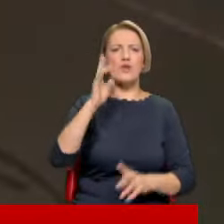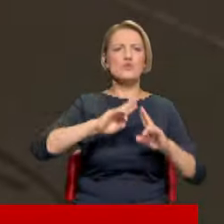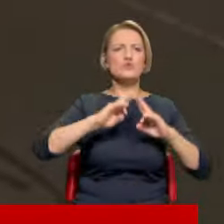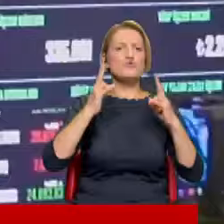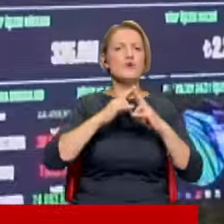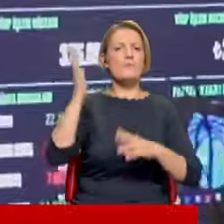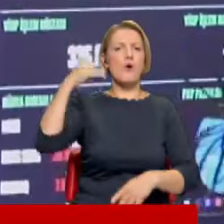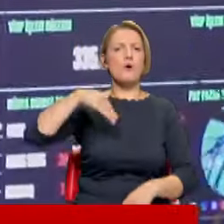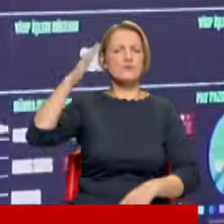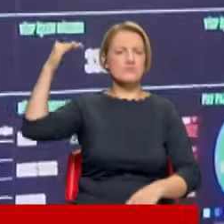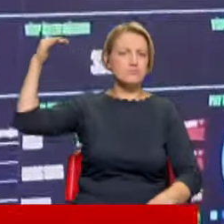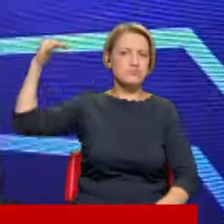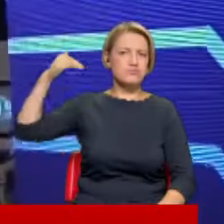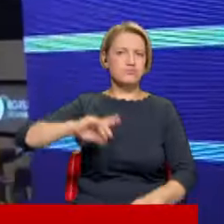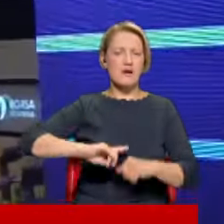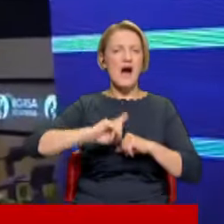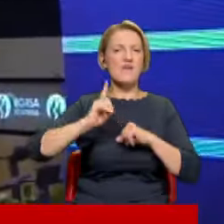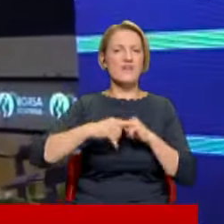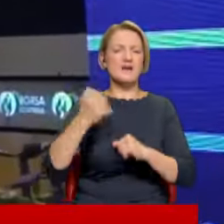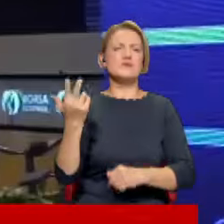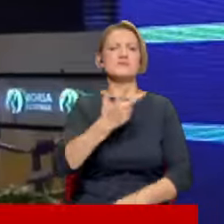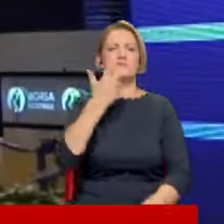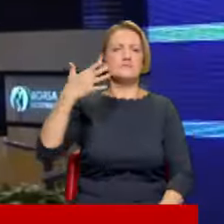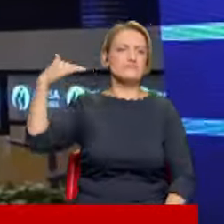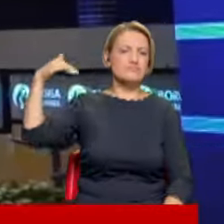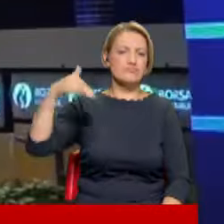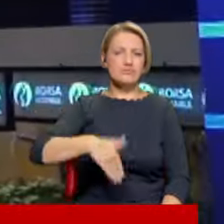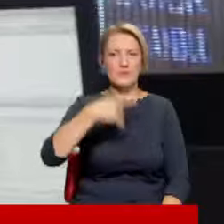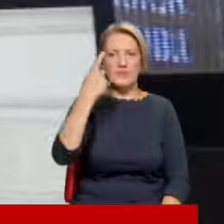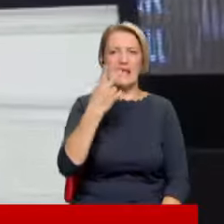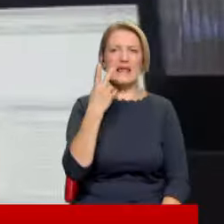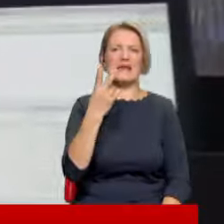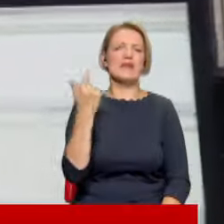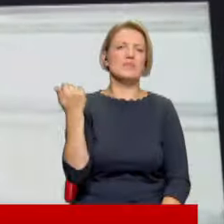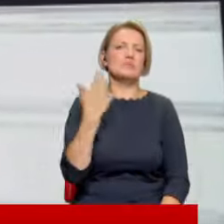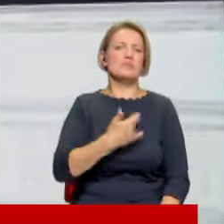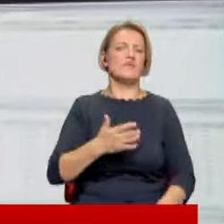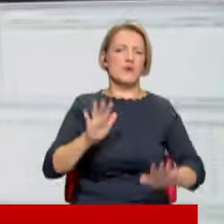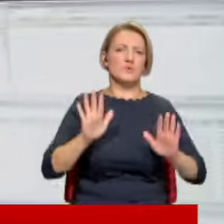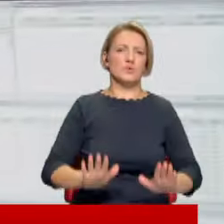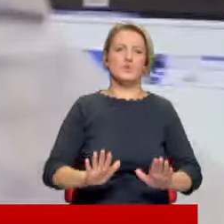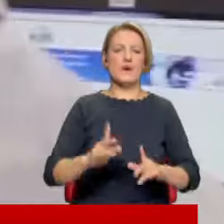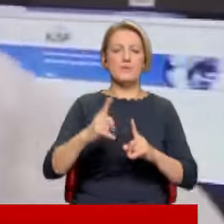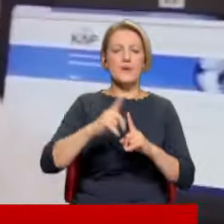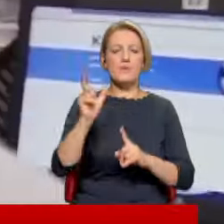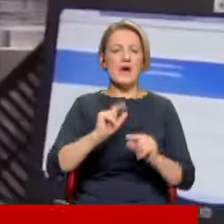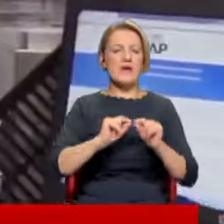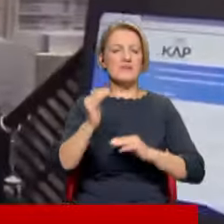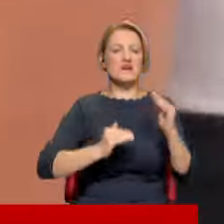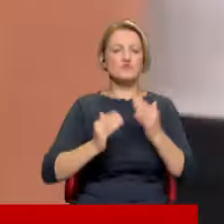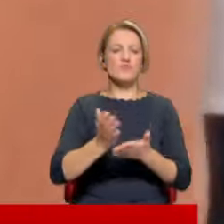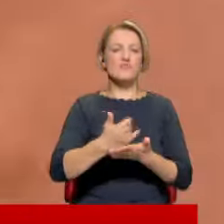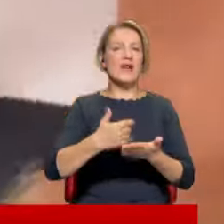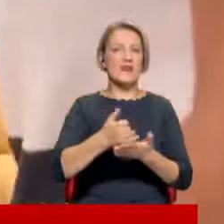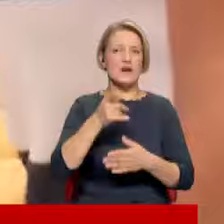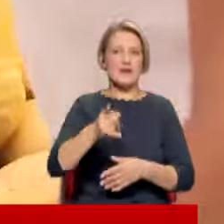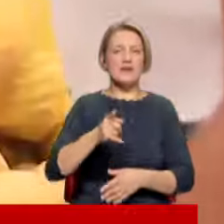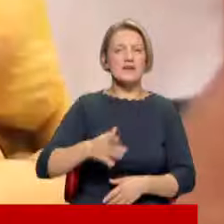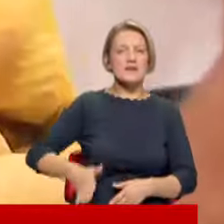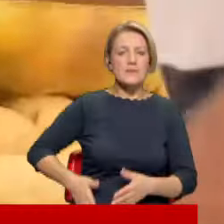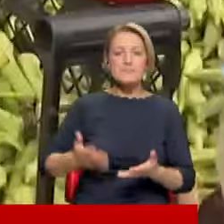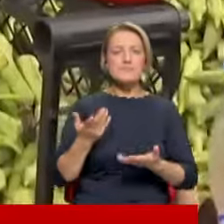salladığı Borsa İstanbul haftaya sert düşüşler nedeniyle iki kez devre keserek başladı Temmuz ayı enflasyon verileri de